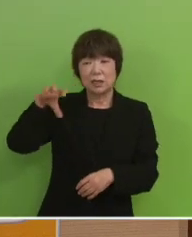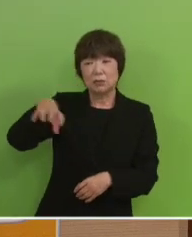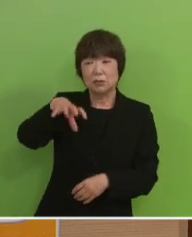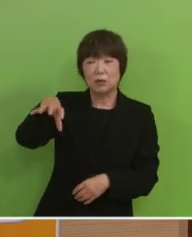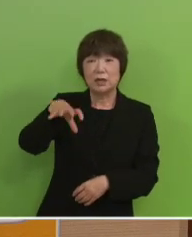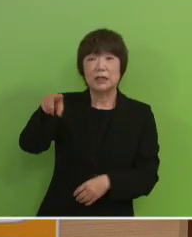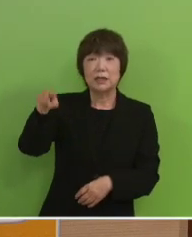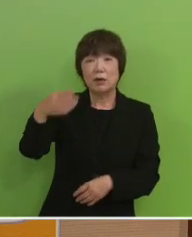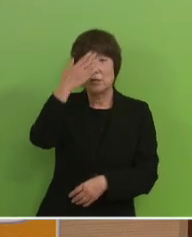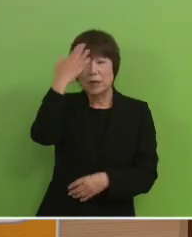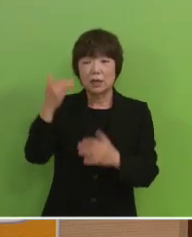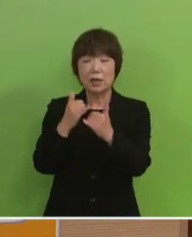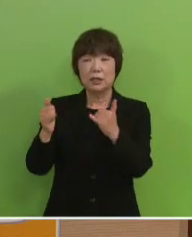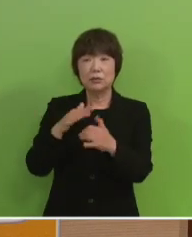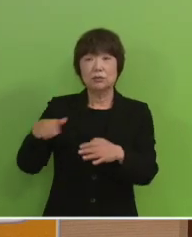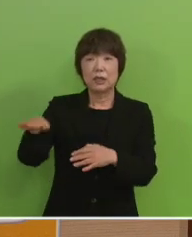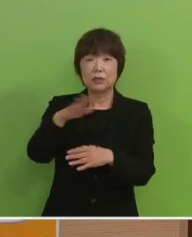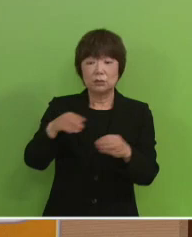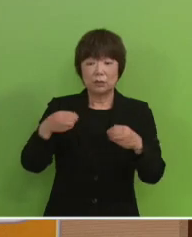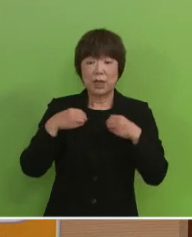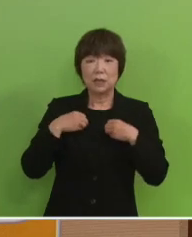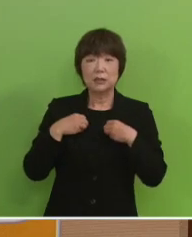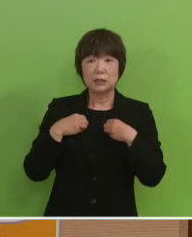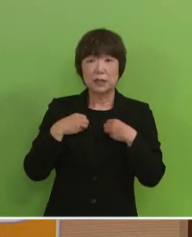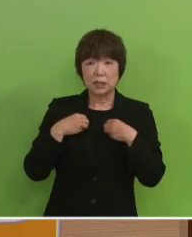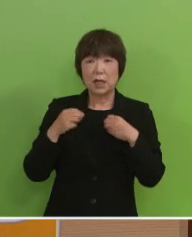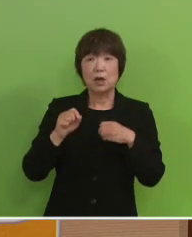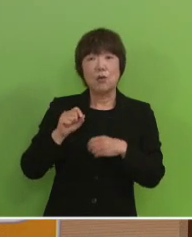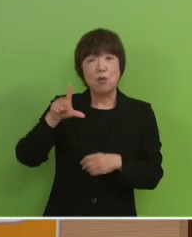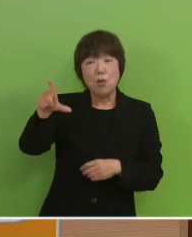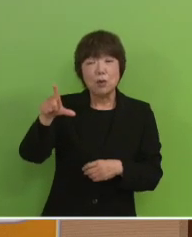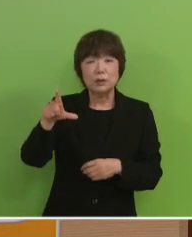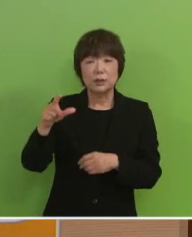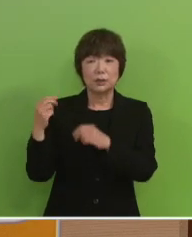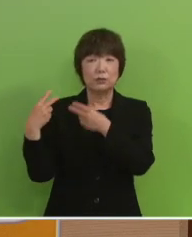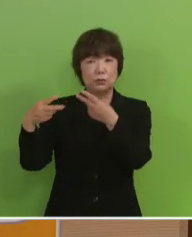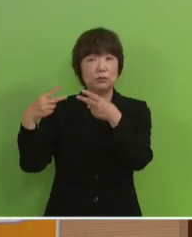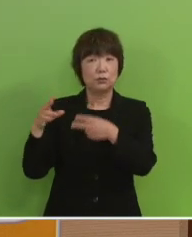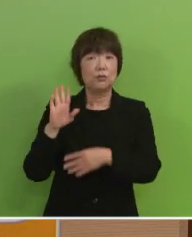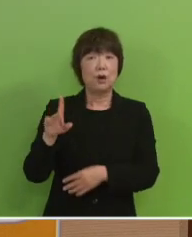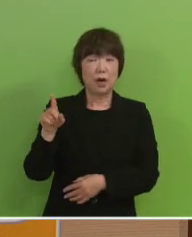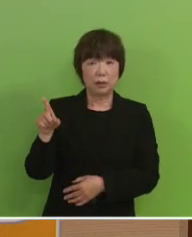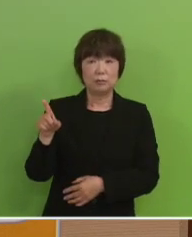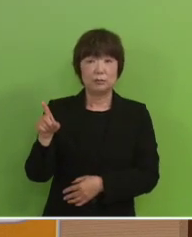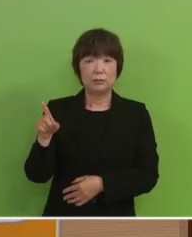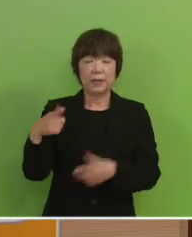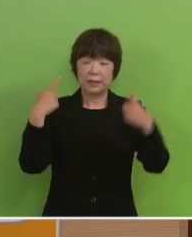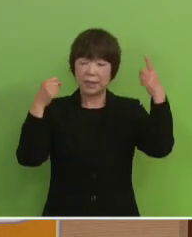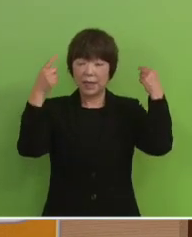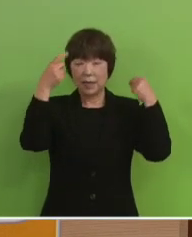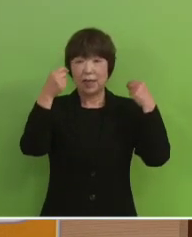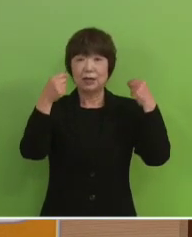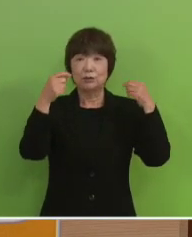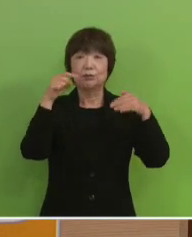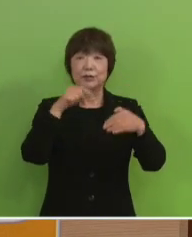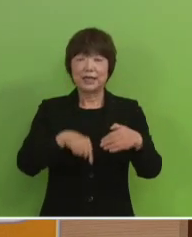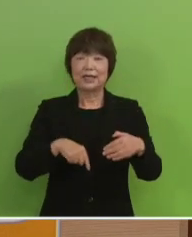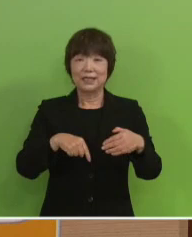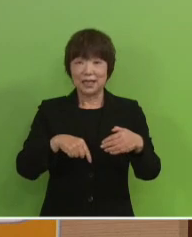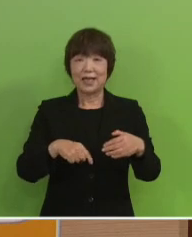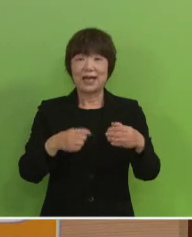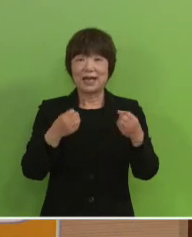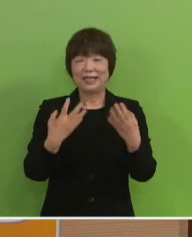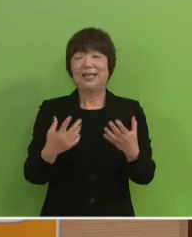若い世代の艦船が顕著であると報道されています大学での新歓